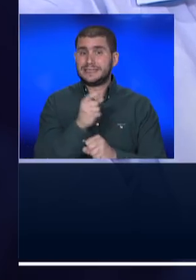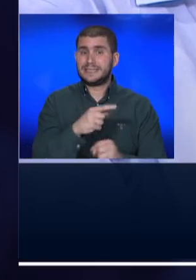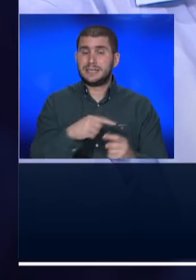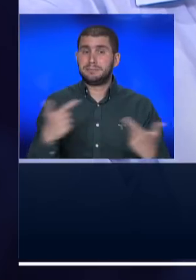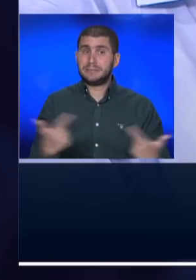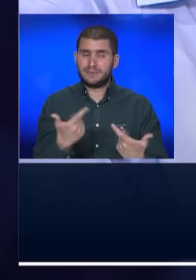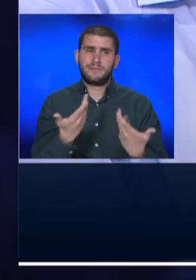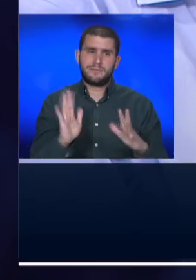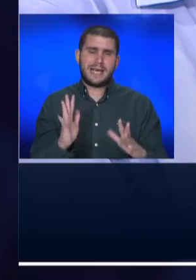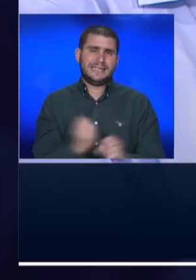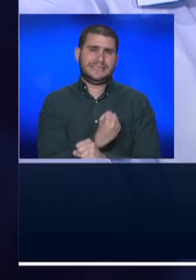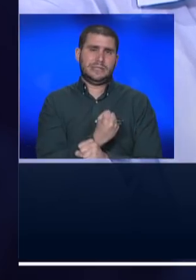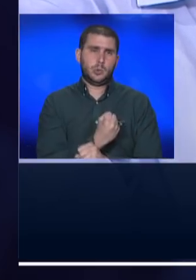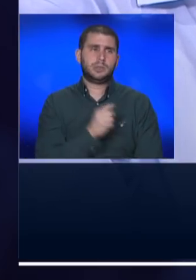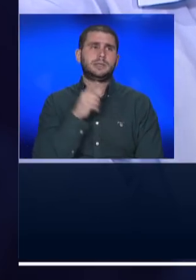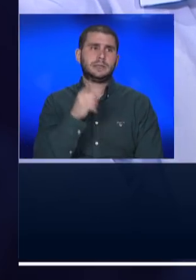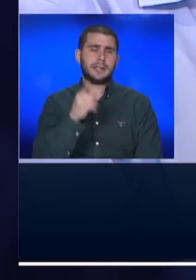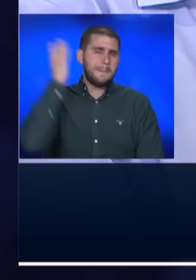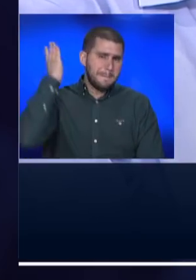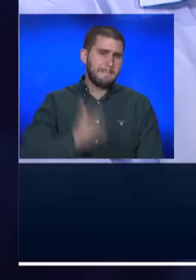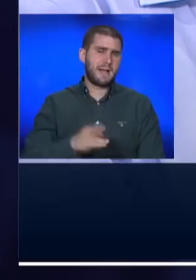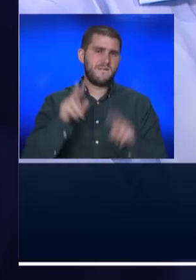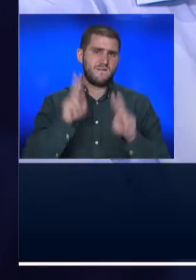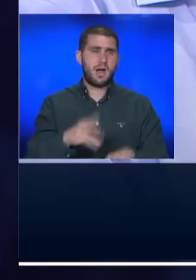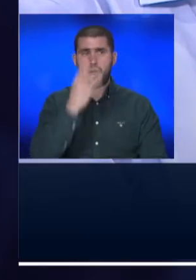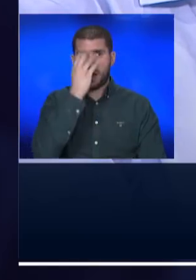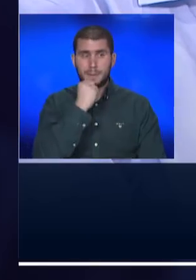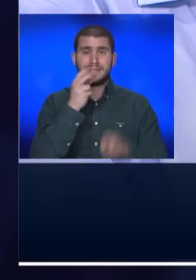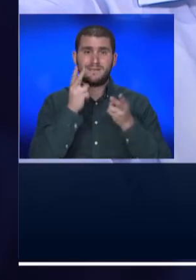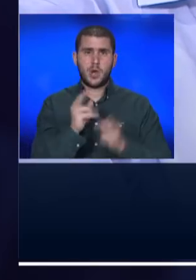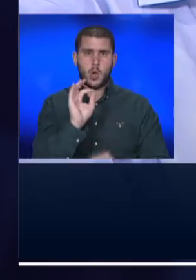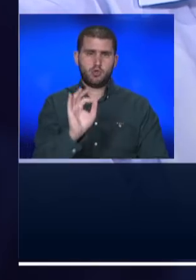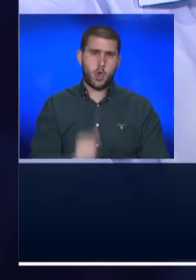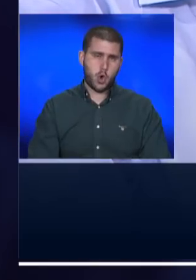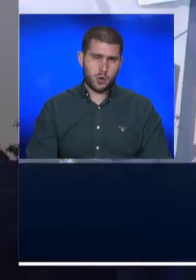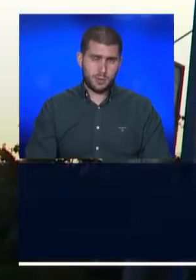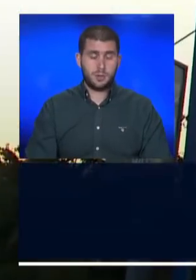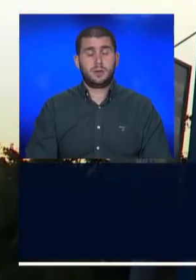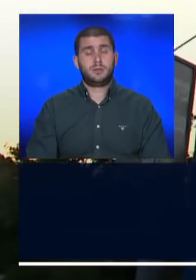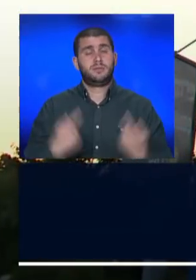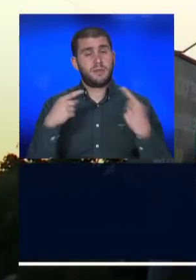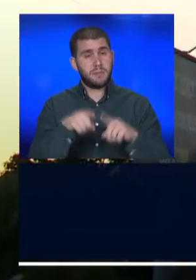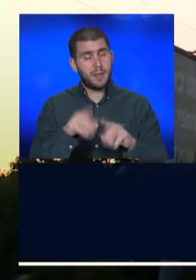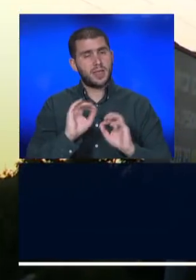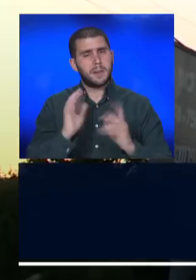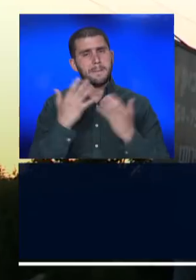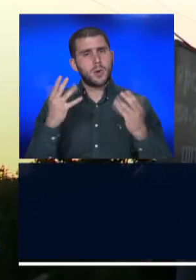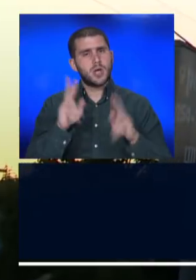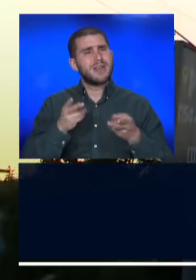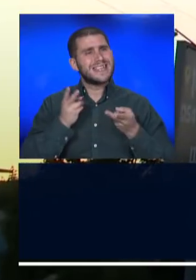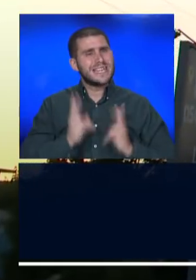שזו מכה מאוד קשה לחמאס ועל היכולות שלה. ויחד עם זאת ברור שיש לה יכולת שיורית גבוהה